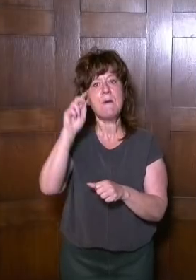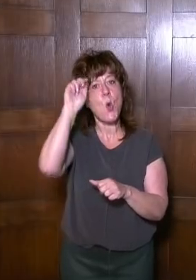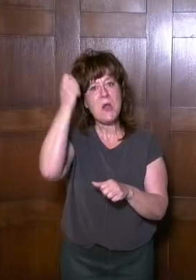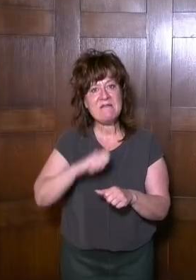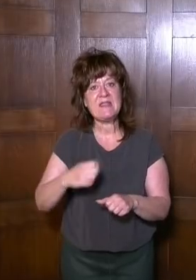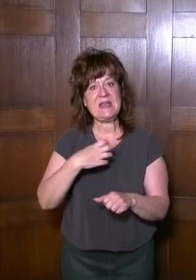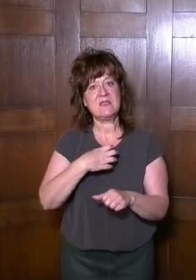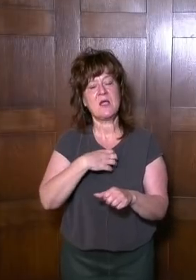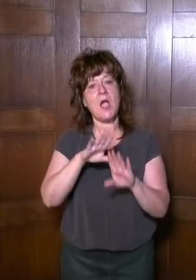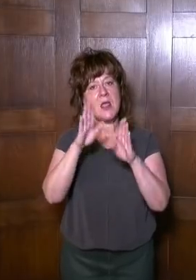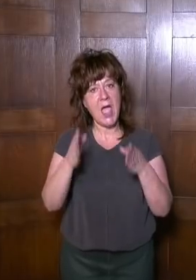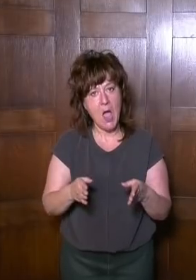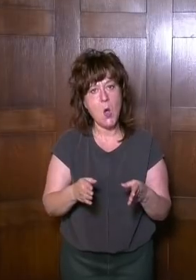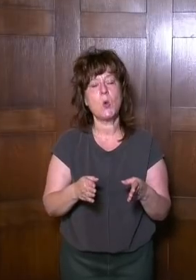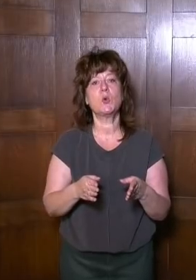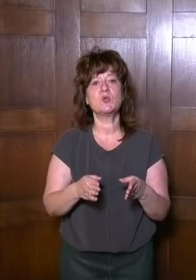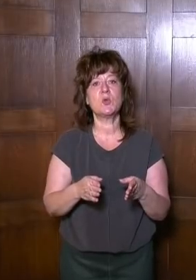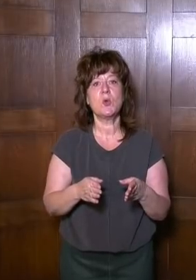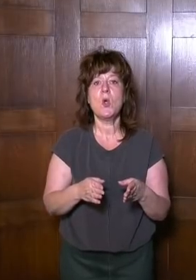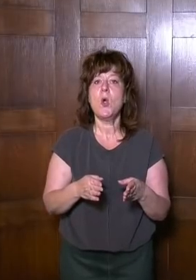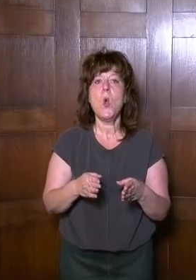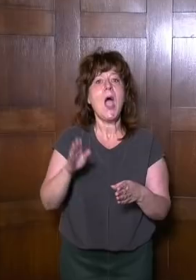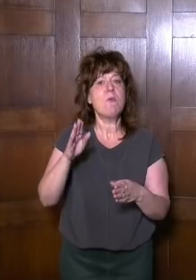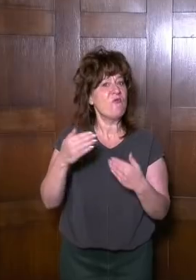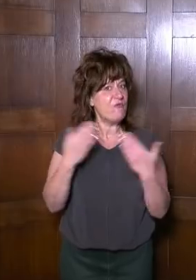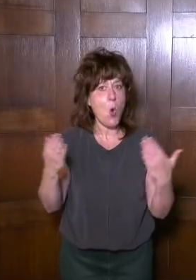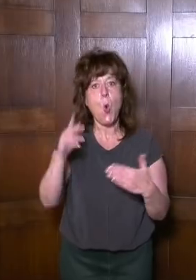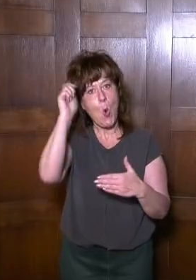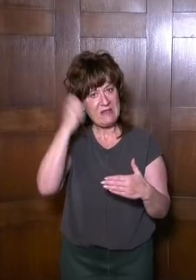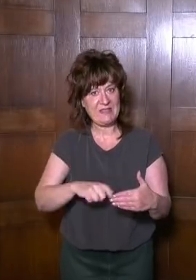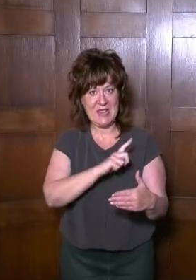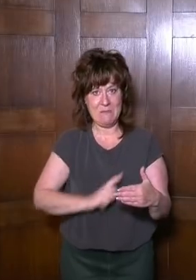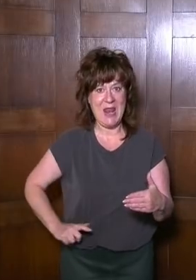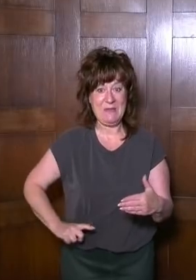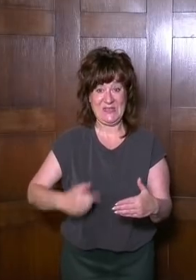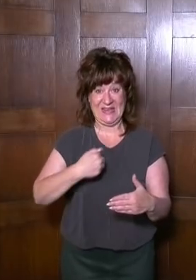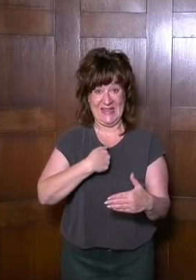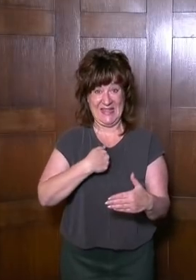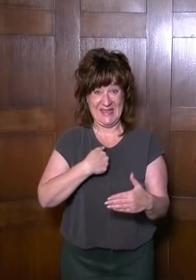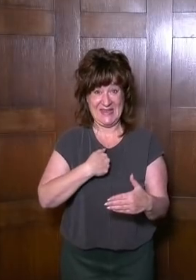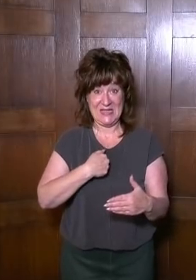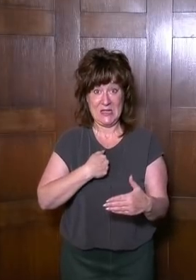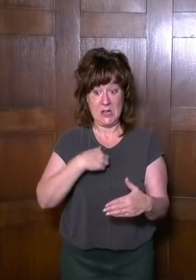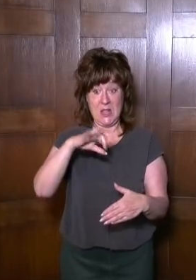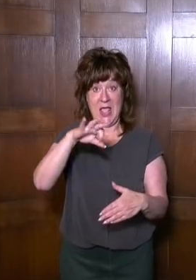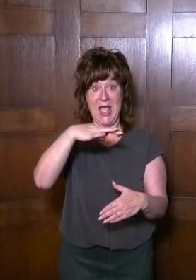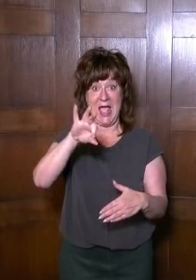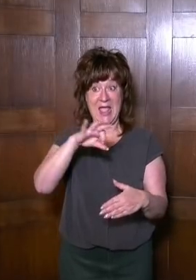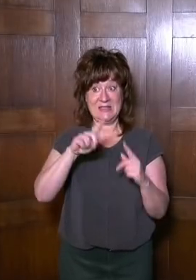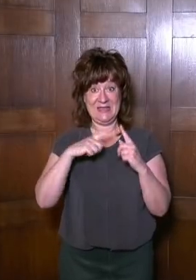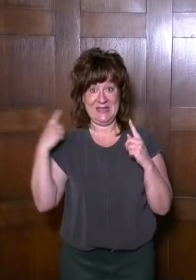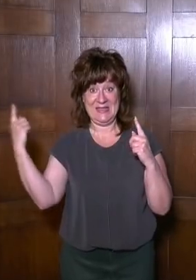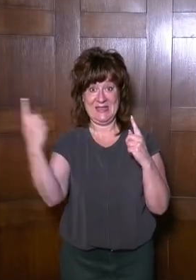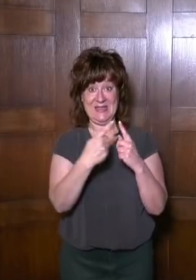und in der Universität Leipzig. Ich bin wahrscheinlich der Einzige in der Runde, der das Virus schon